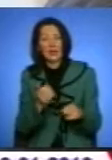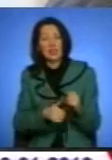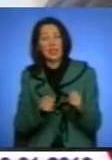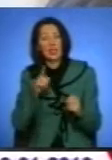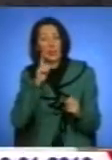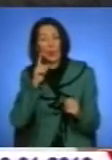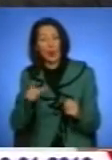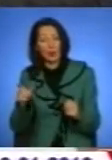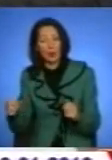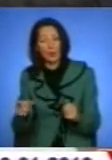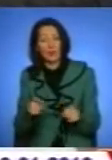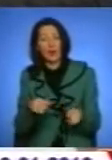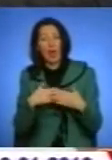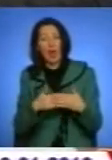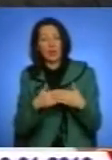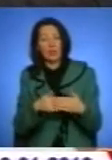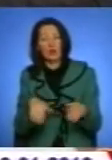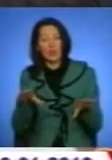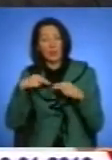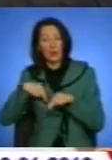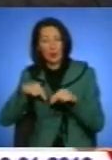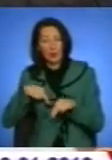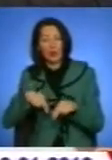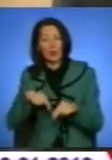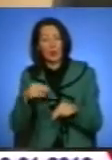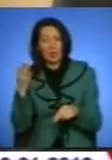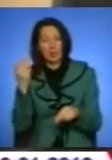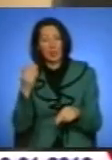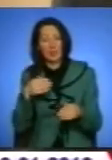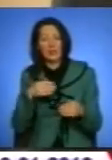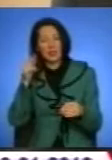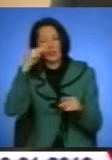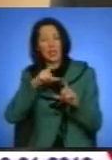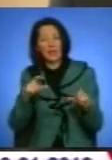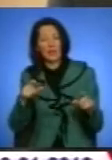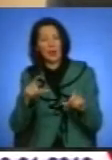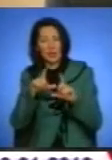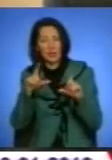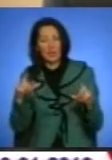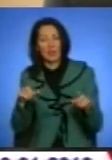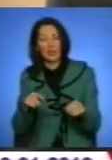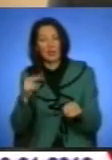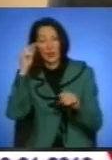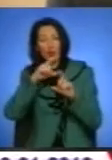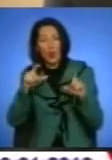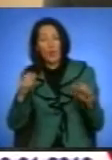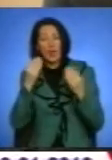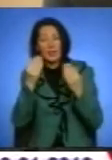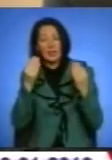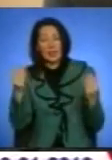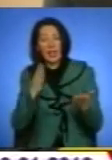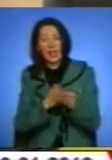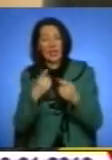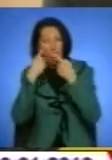освіти, активно співпрацювали з навчальними закладами. В закладах на стендах розміщено